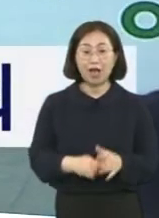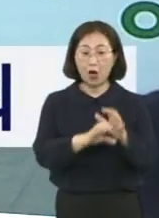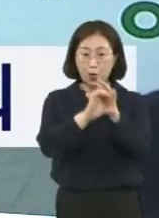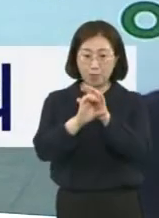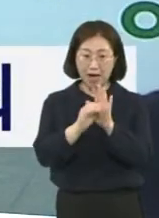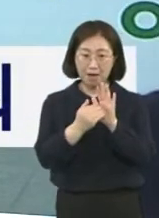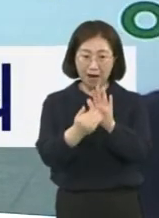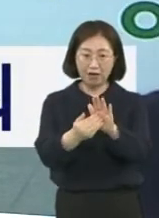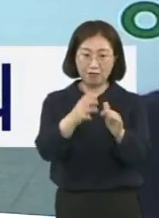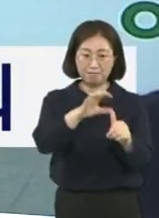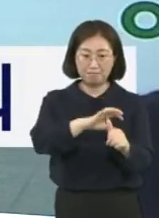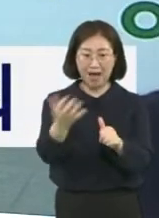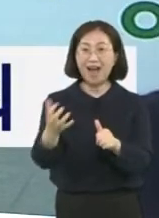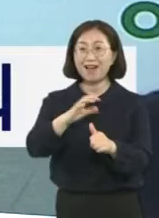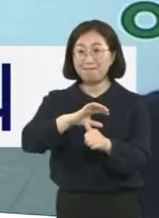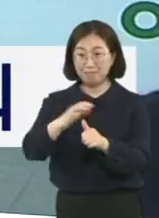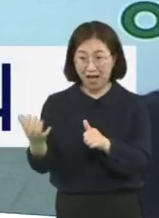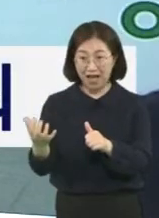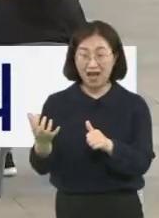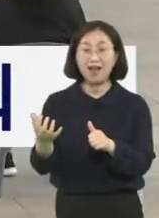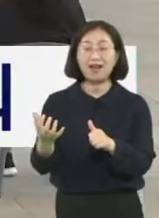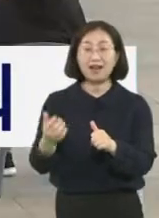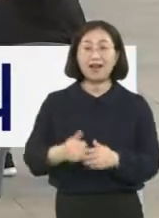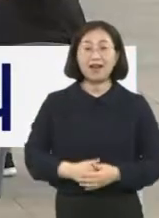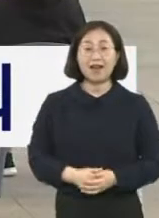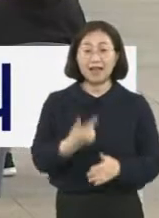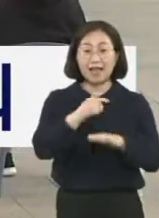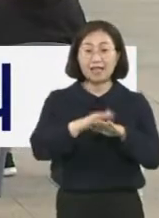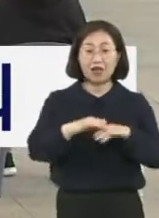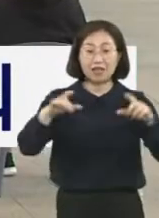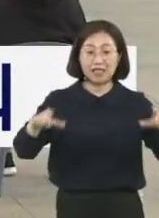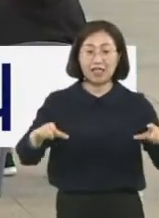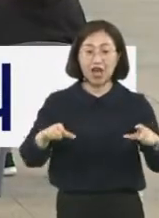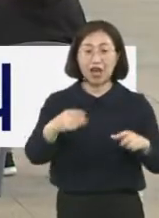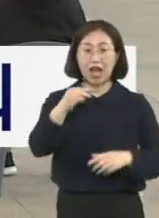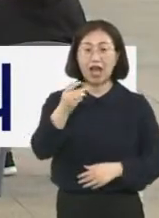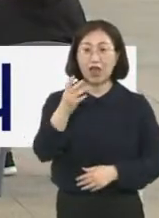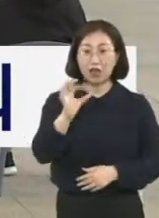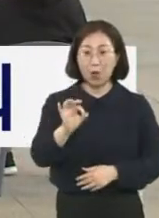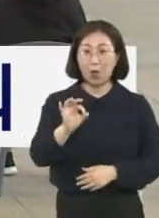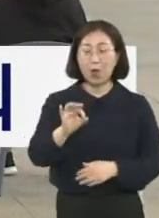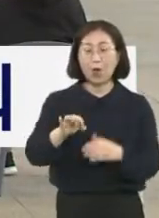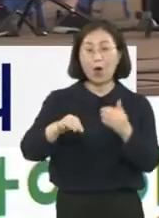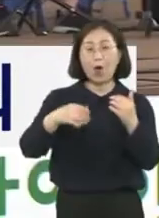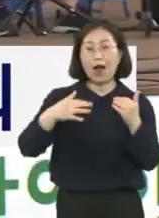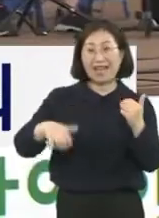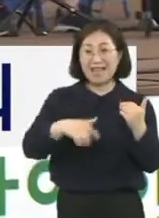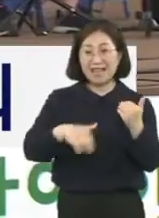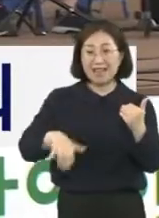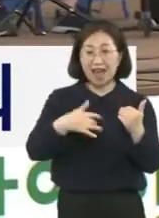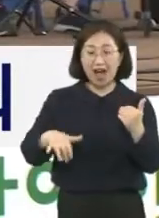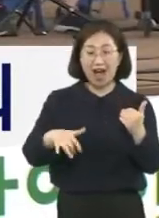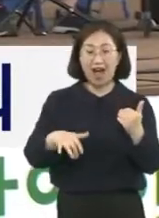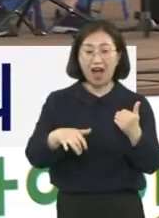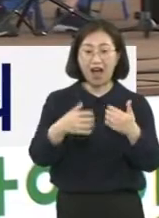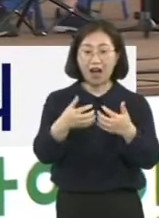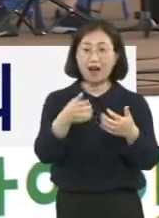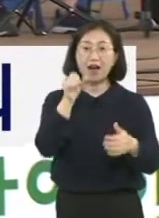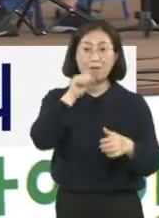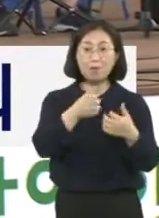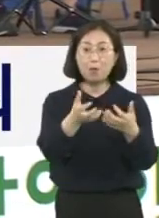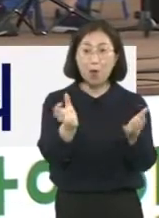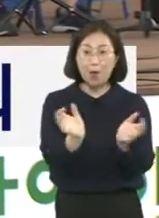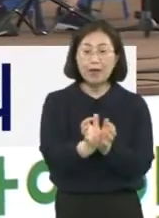코로나19 방역조치가 점차 완화되는 가운데 대전 지역 통기타 모임인 대전 통기타 마을이 주말을 맞아